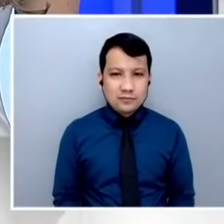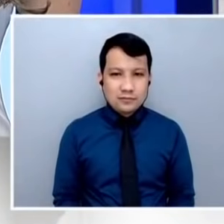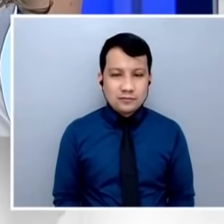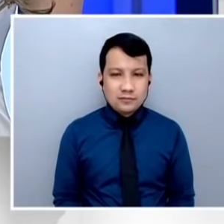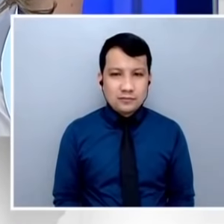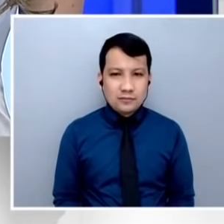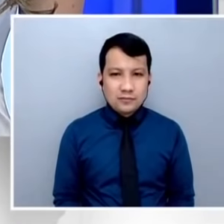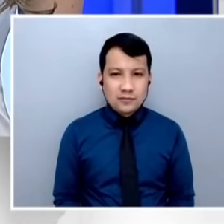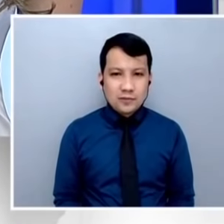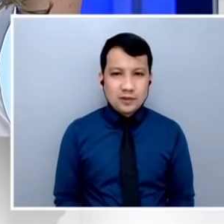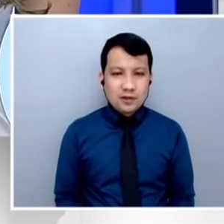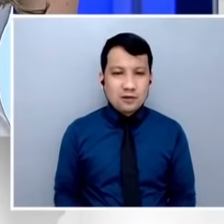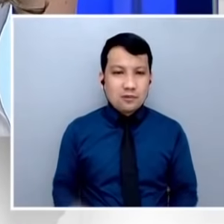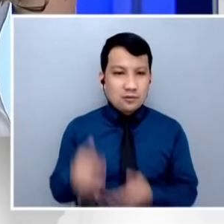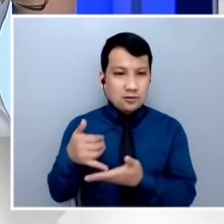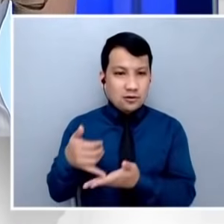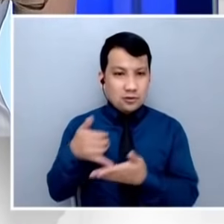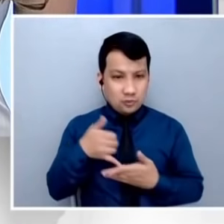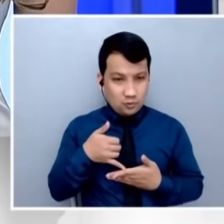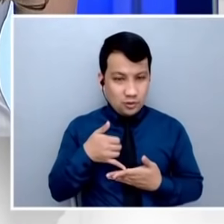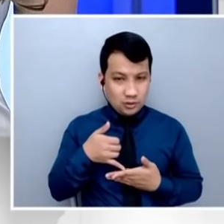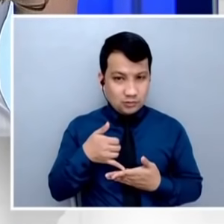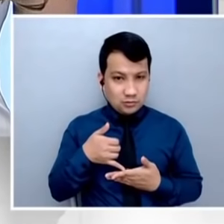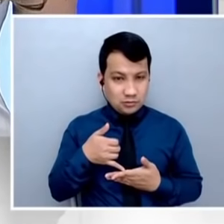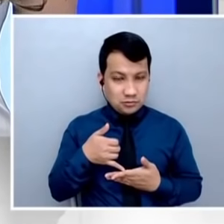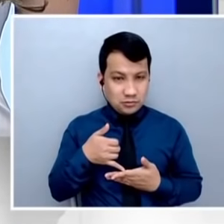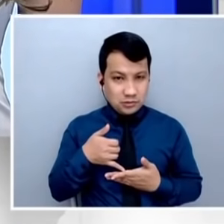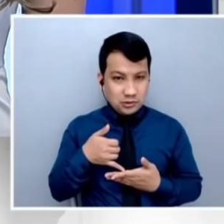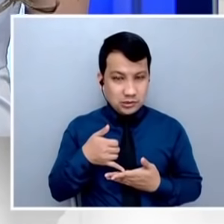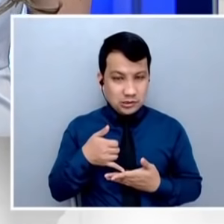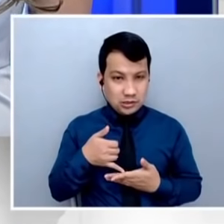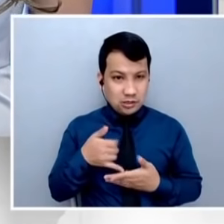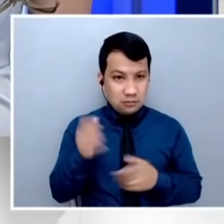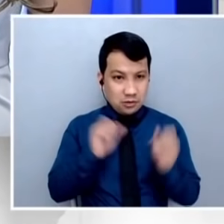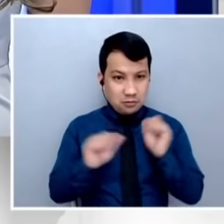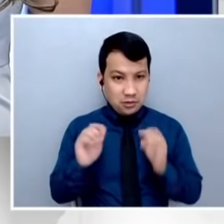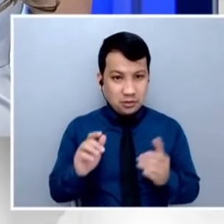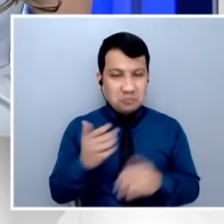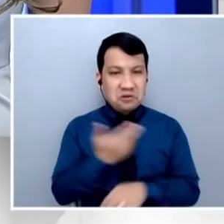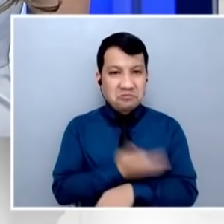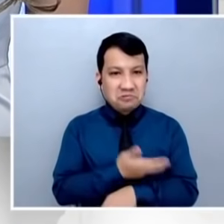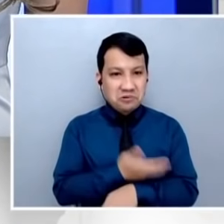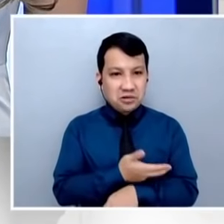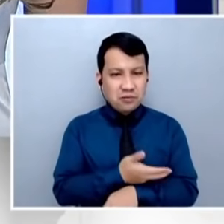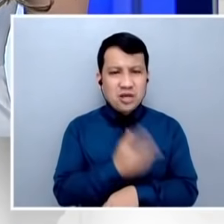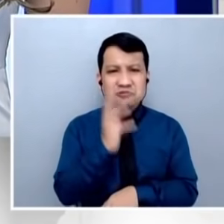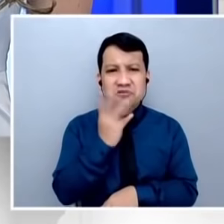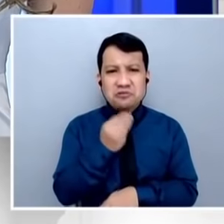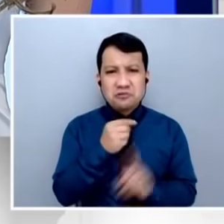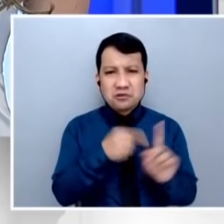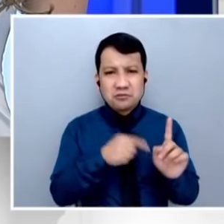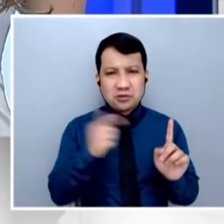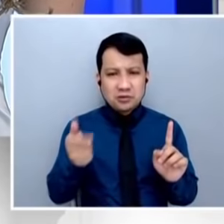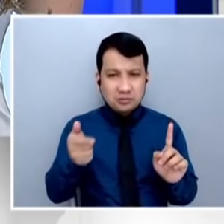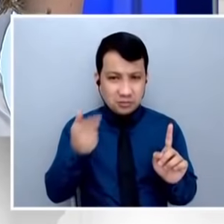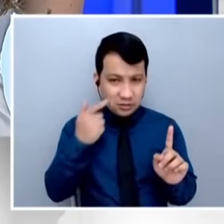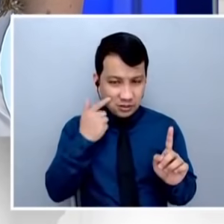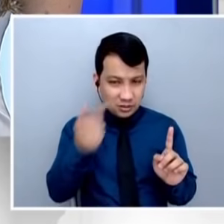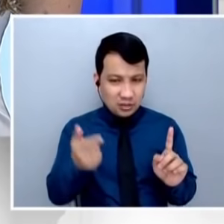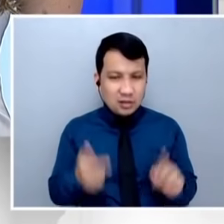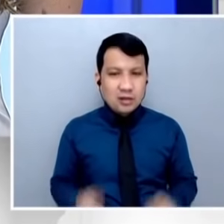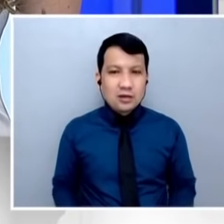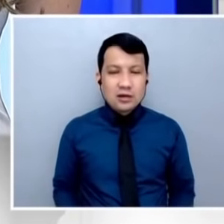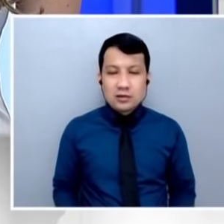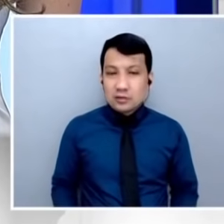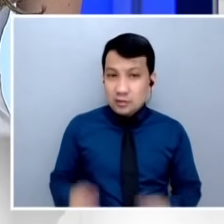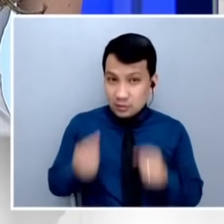Isang award-winning actress ang bahalak munang magpahinga sa pag-arte. Gret, sino yan? Ito na nga, Ate B, sorpresa